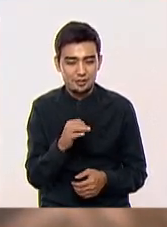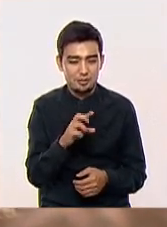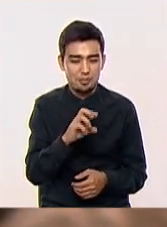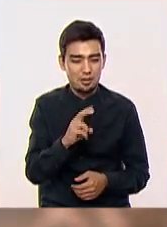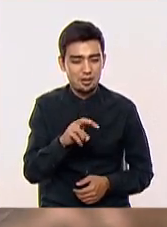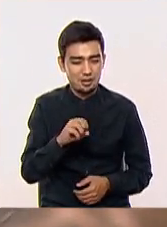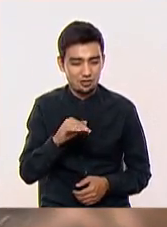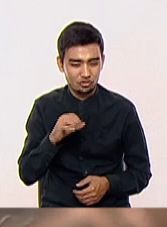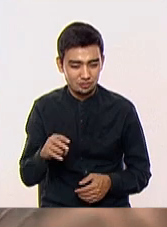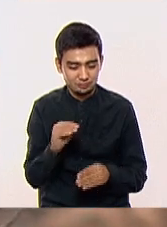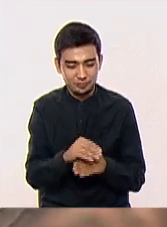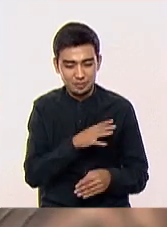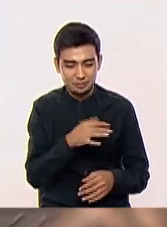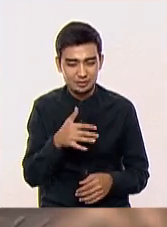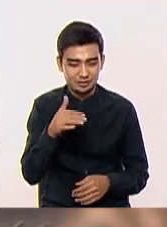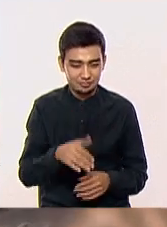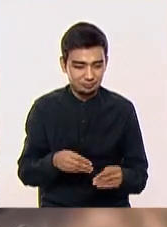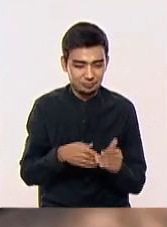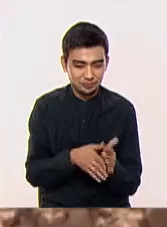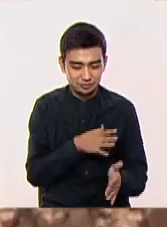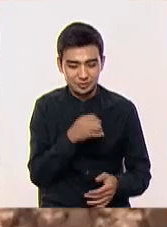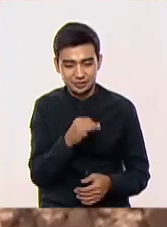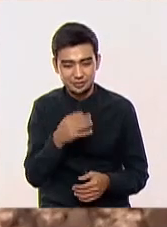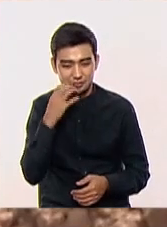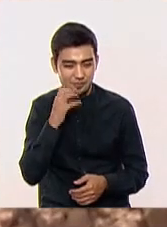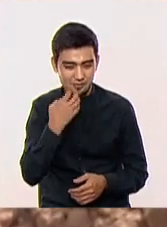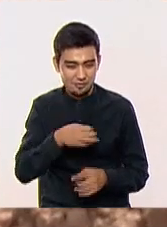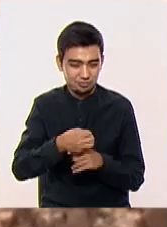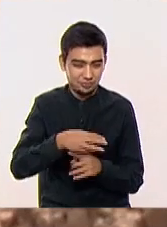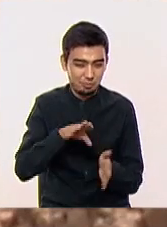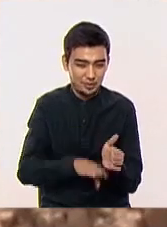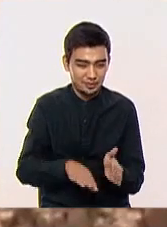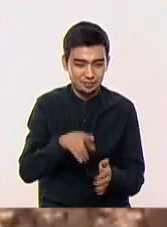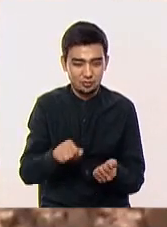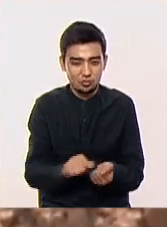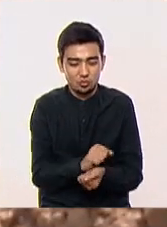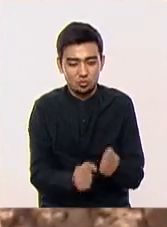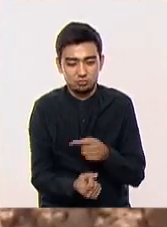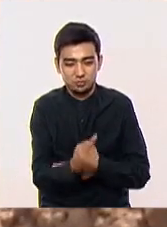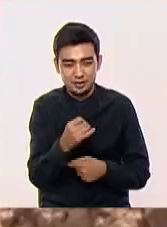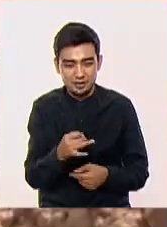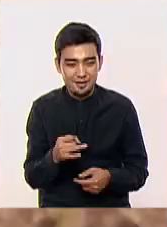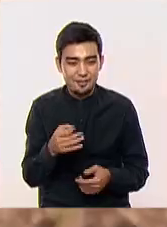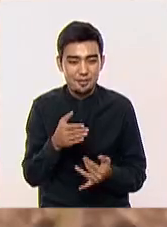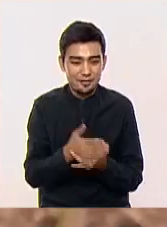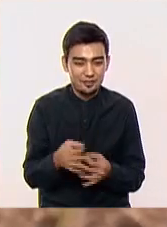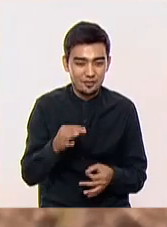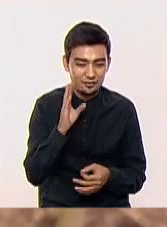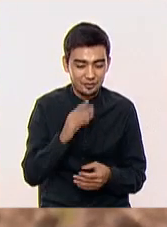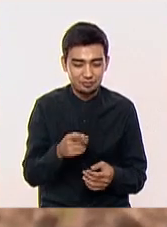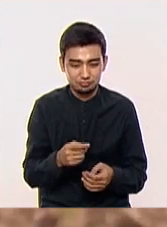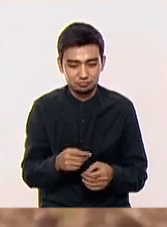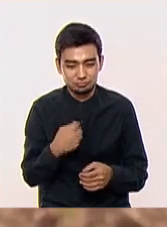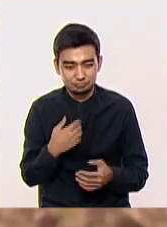на 650 тысяч тенге. Но без воды на жарком солнце молодые побеги засохли. И вряд ли дадут хотя бы половину ожидаемого урожая,